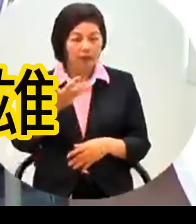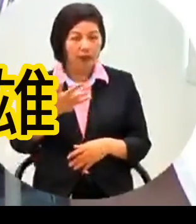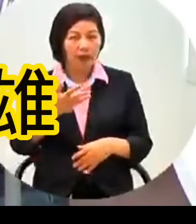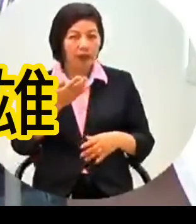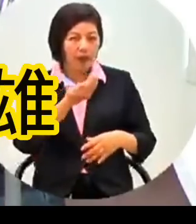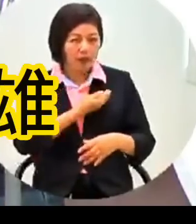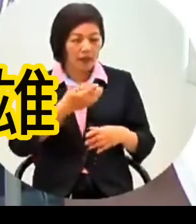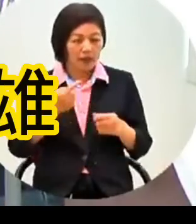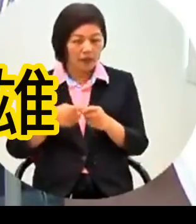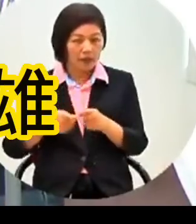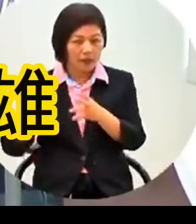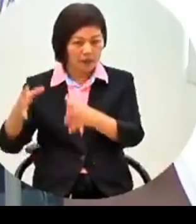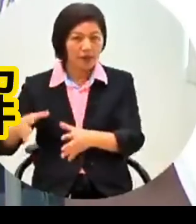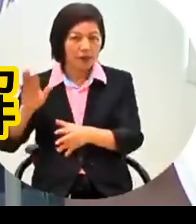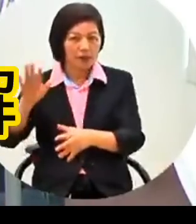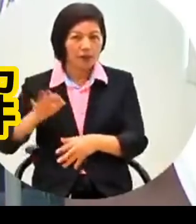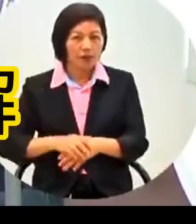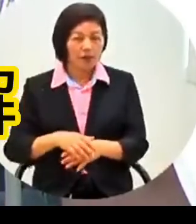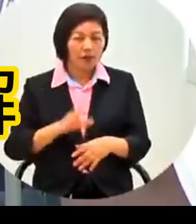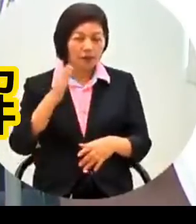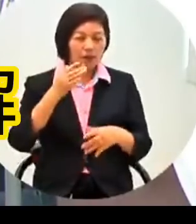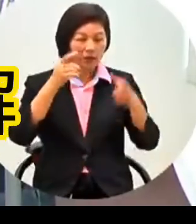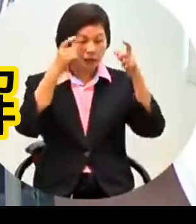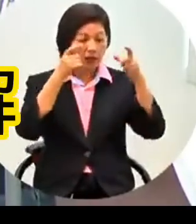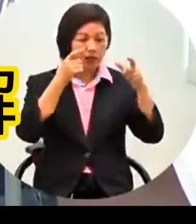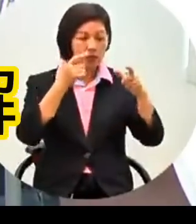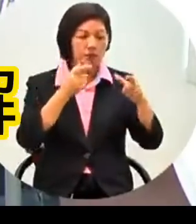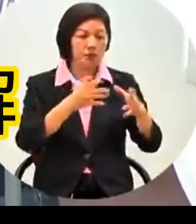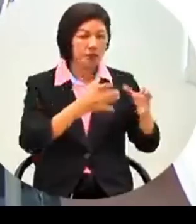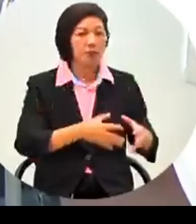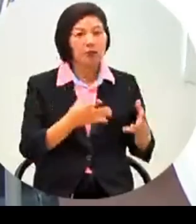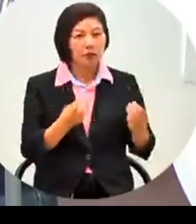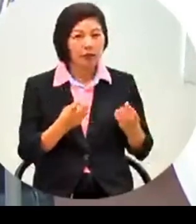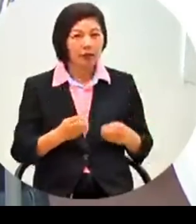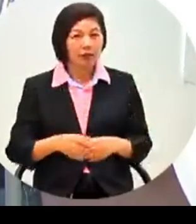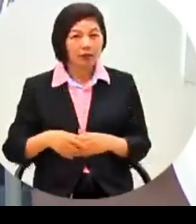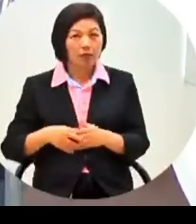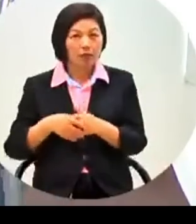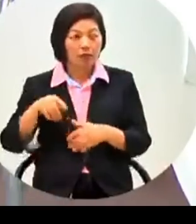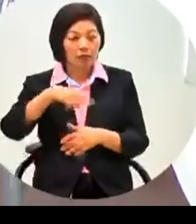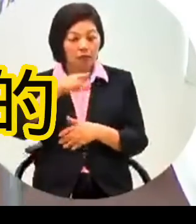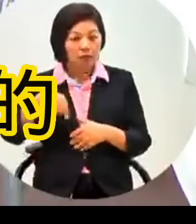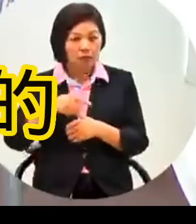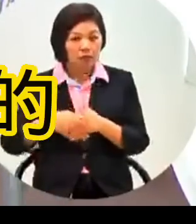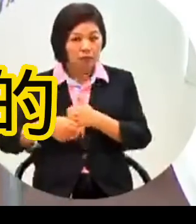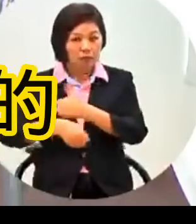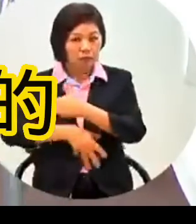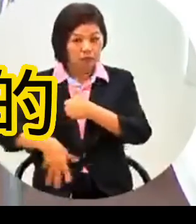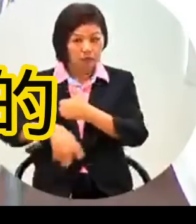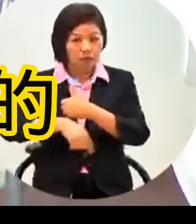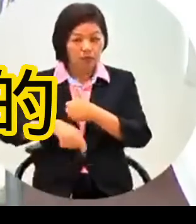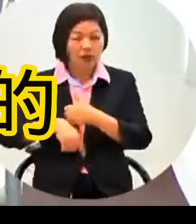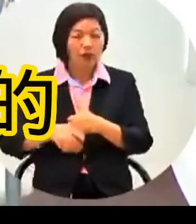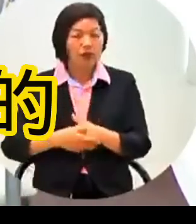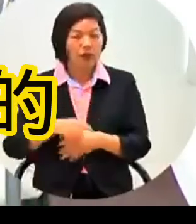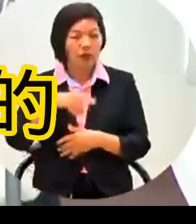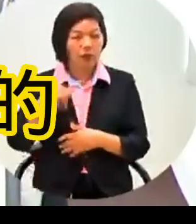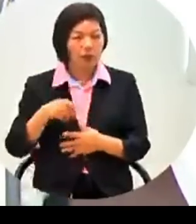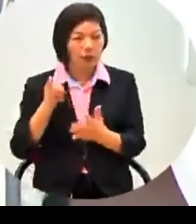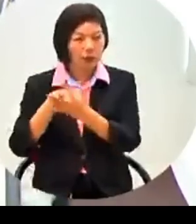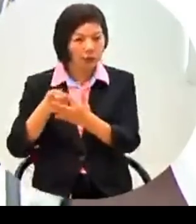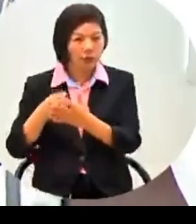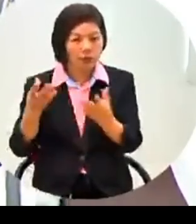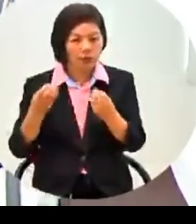是为什么没有设在高雄？你的团队有没有去了解，为什么台积电把这个已经确定要设